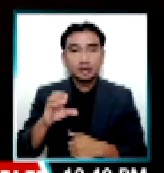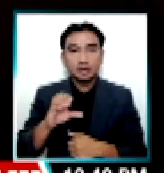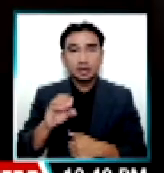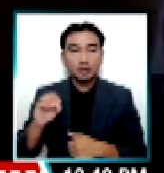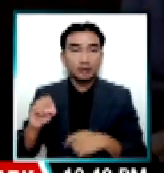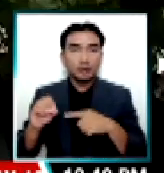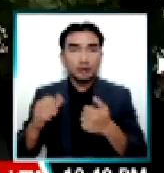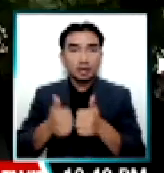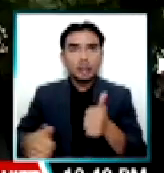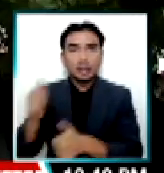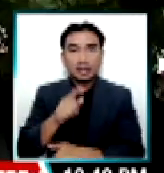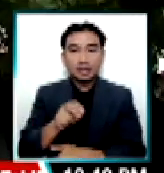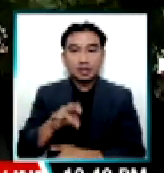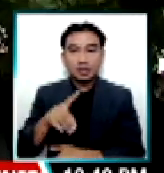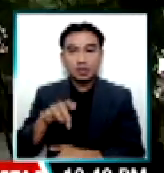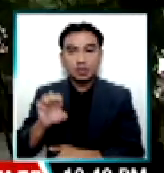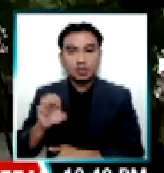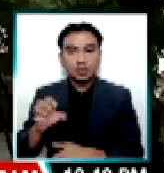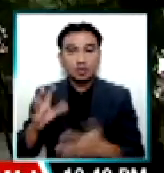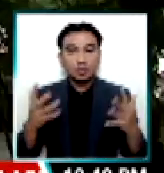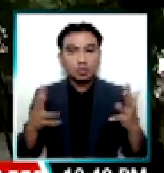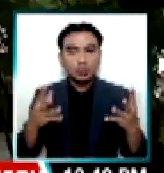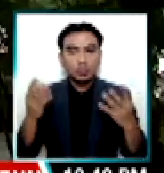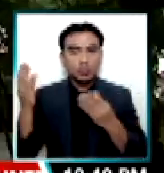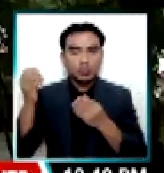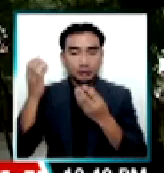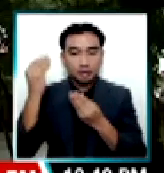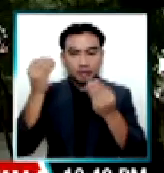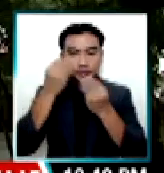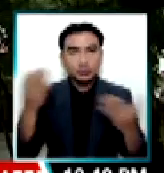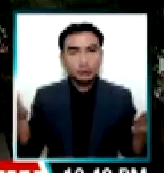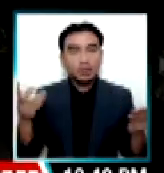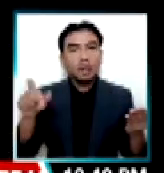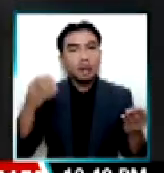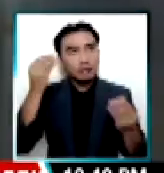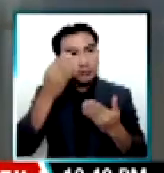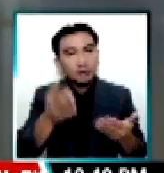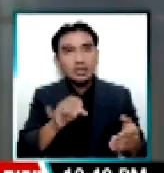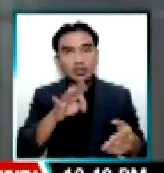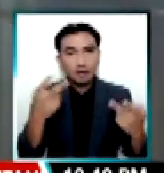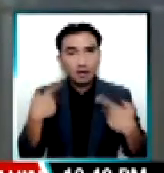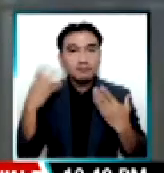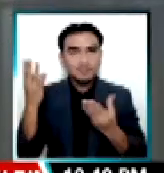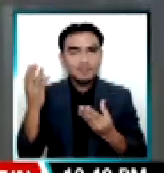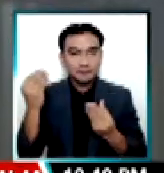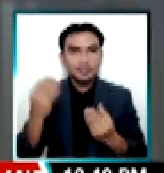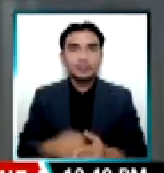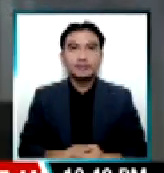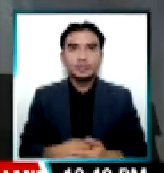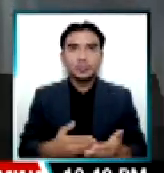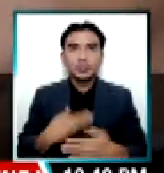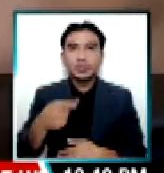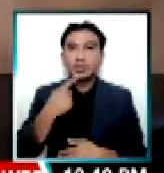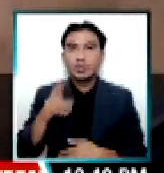Trixie Cruz Angeles, wala pa raw ipinapaanunsyo sa ngayon at ipaalam daw nila ito kung meron na. Ayon sa Dean ng UP National College of